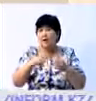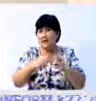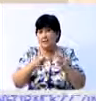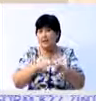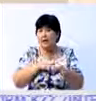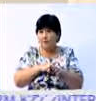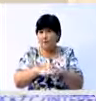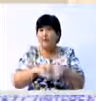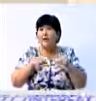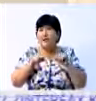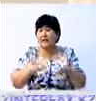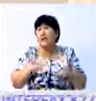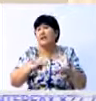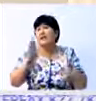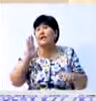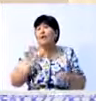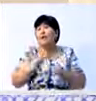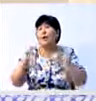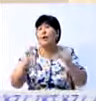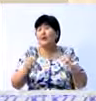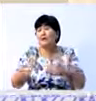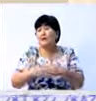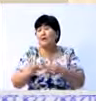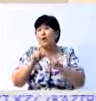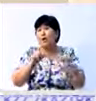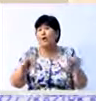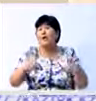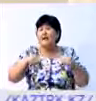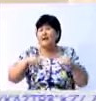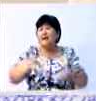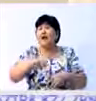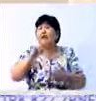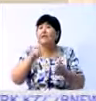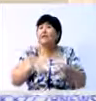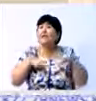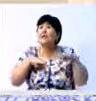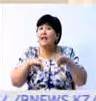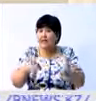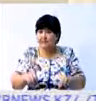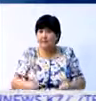полностью решена. Дети будут распределены в ближайшие школы, решены и вопросы транспорта.